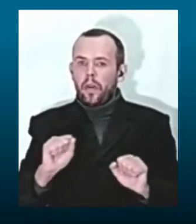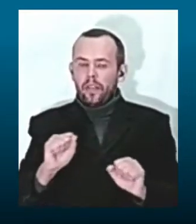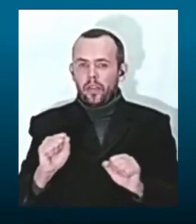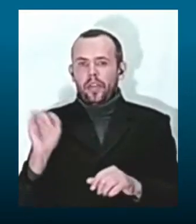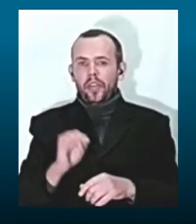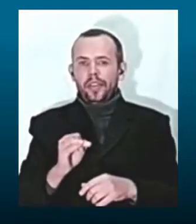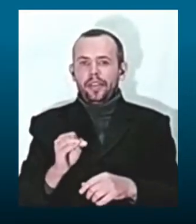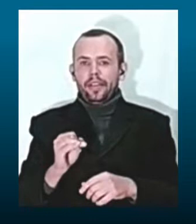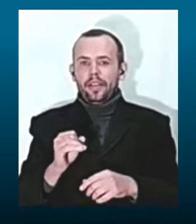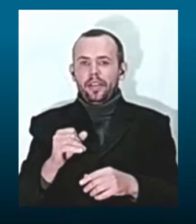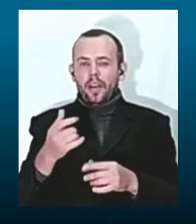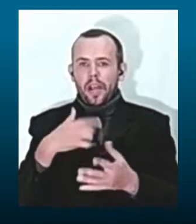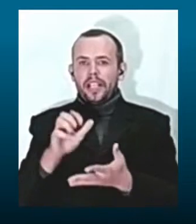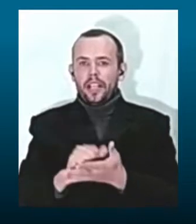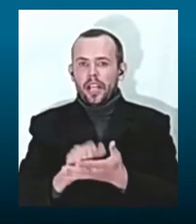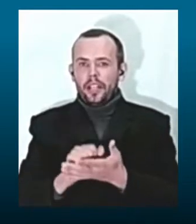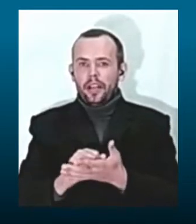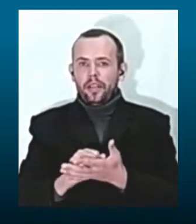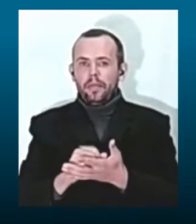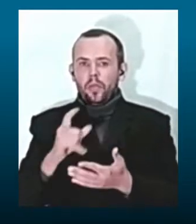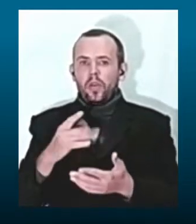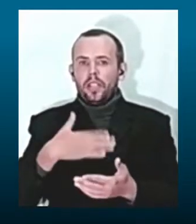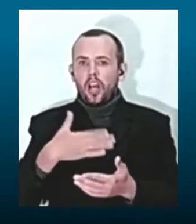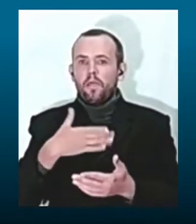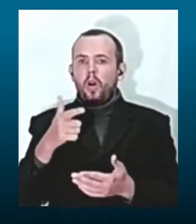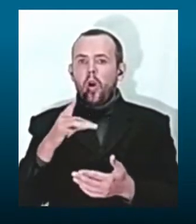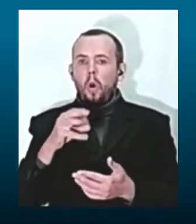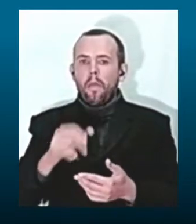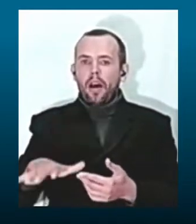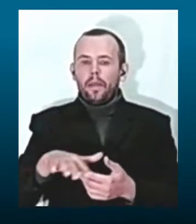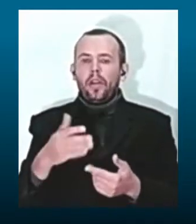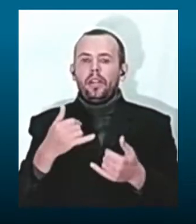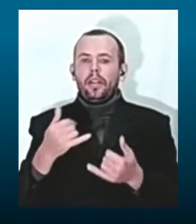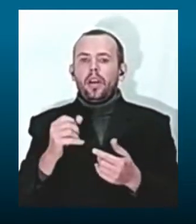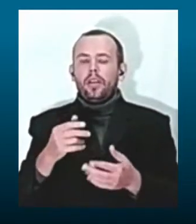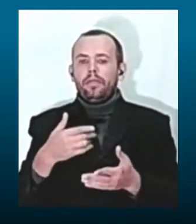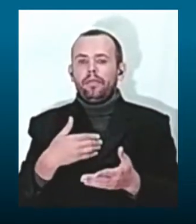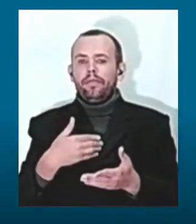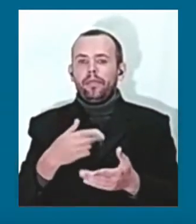занимаемся с нашими громадами, которые являются членами по всем направлениям.